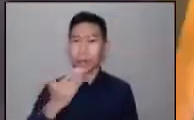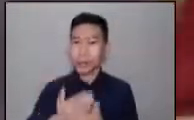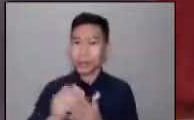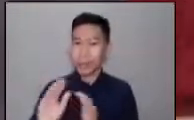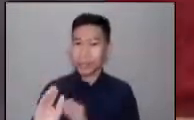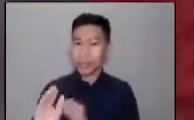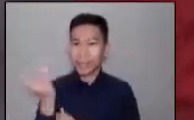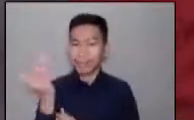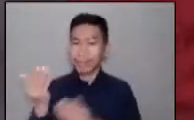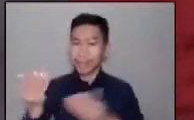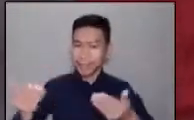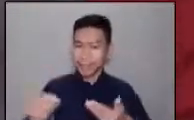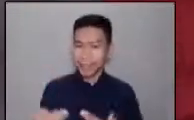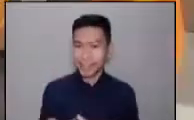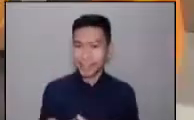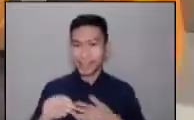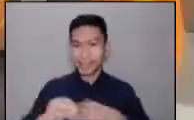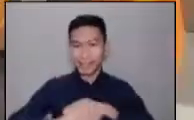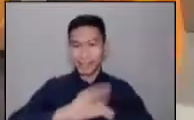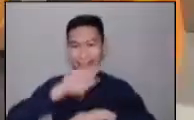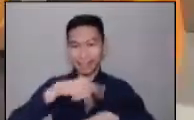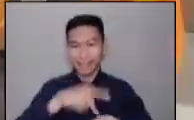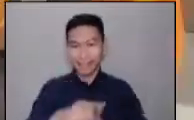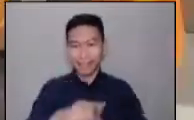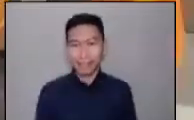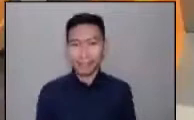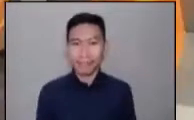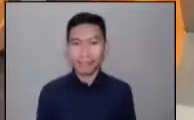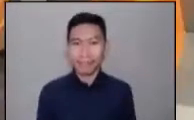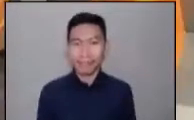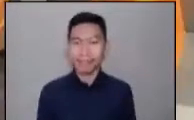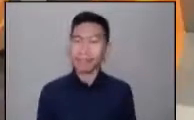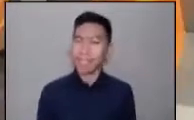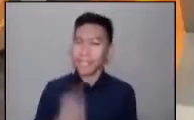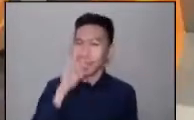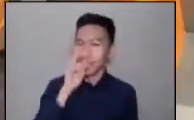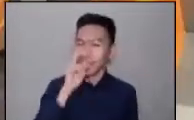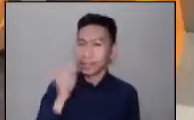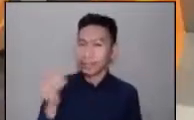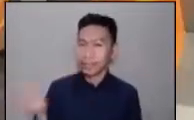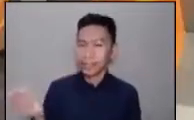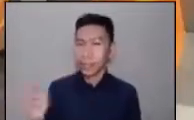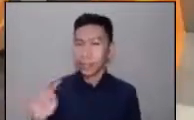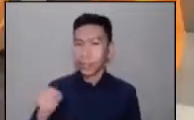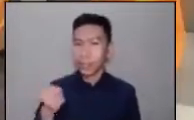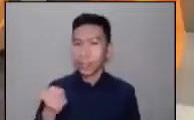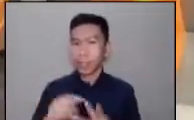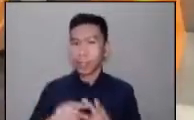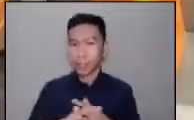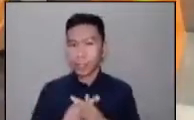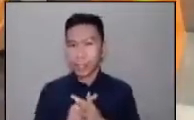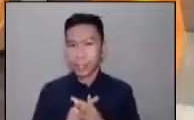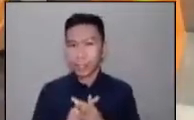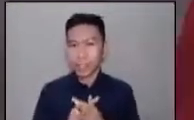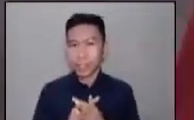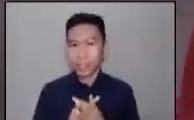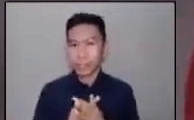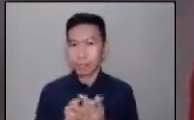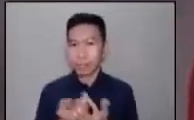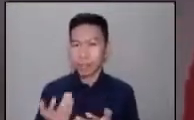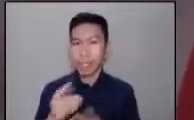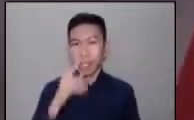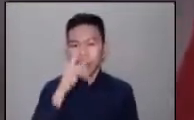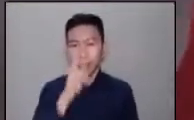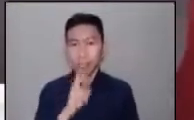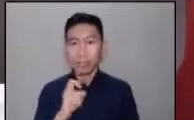po! O, ito Charleen, ilang taon ka na ba? At kailan ka ba nagsimula mag-ukulele? 14 years old na po ako